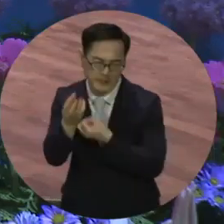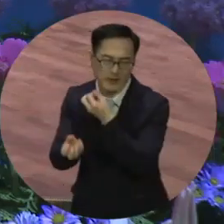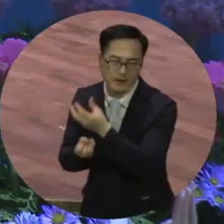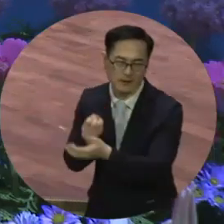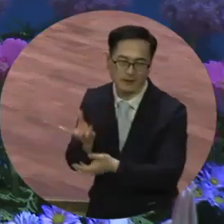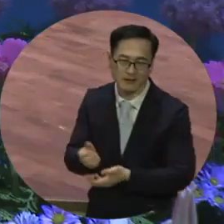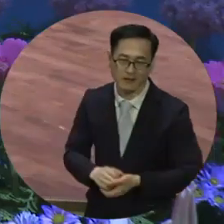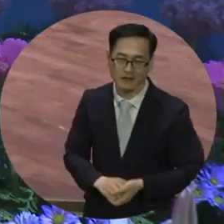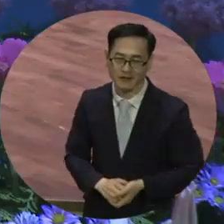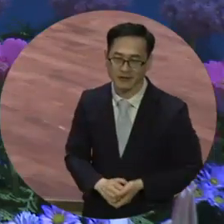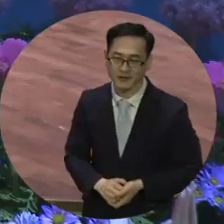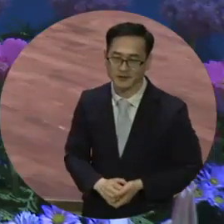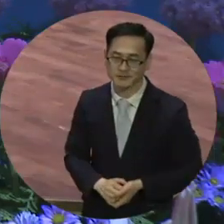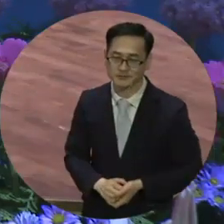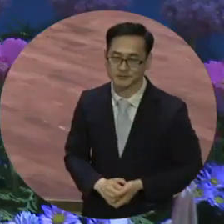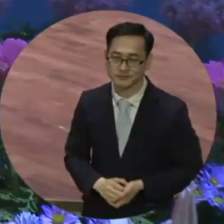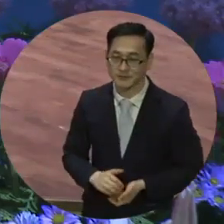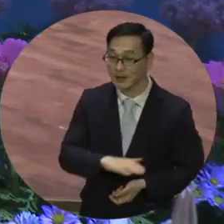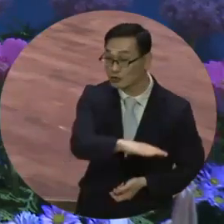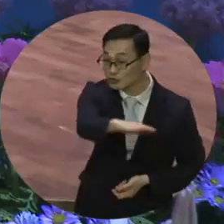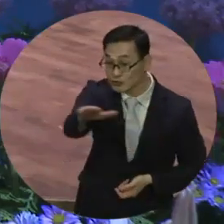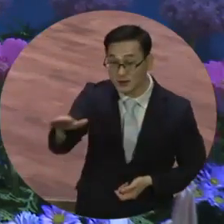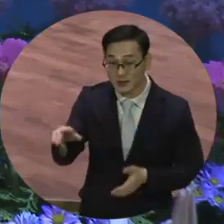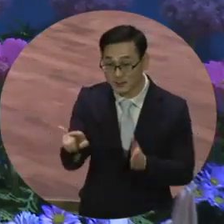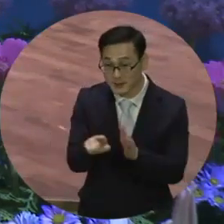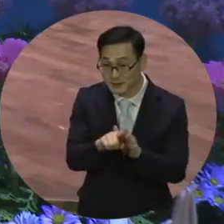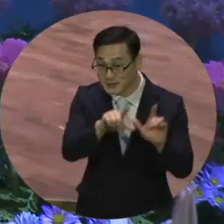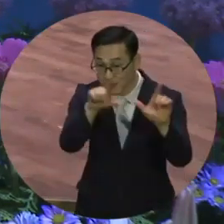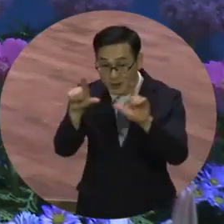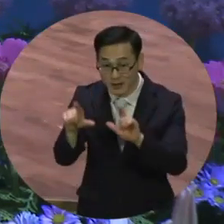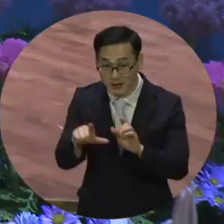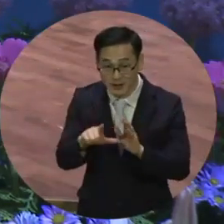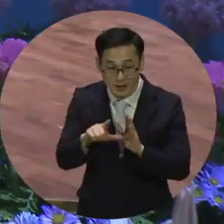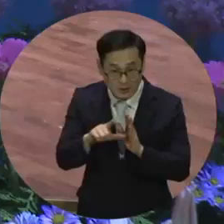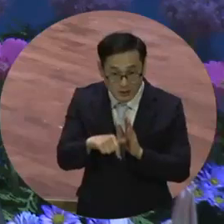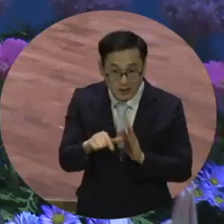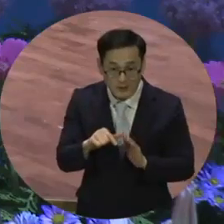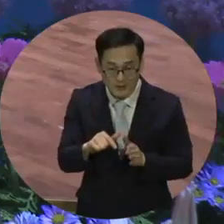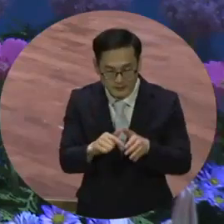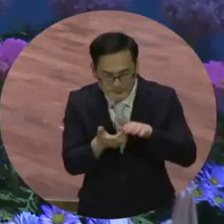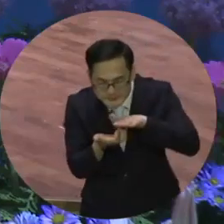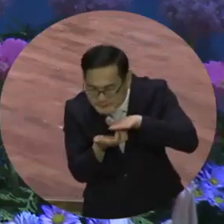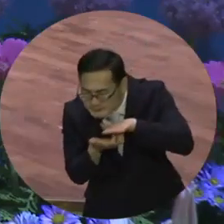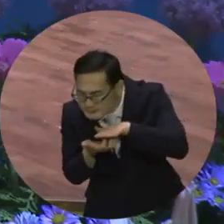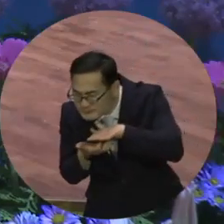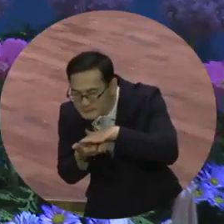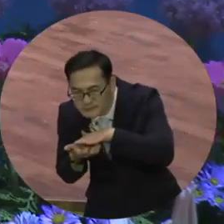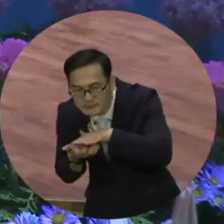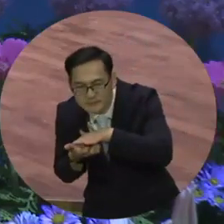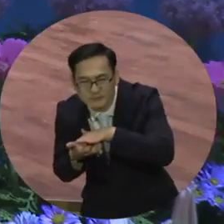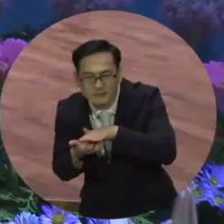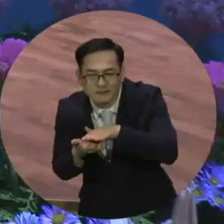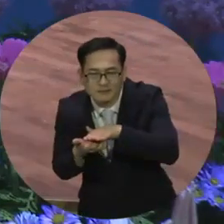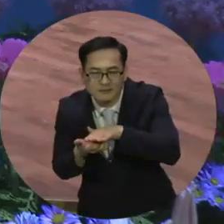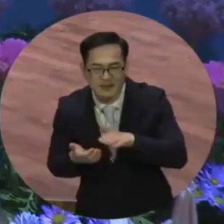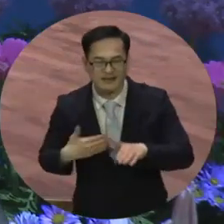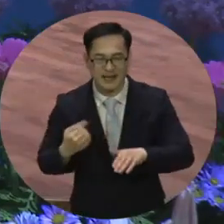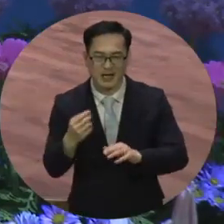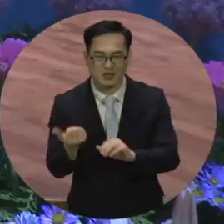사치합니다. 우리 신앙생활은요 너무 계산적이. 우리 신앙생활이란 것이 뭐 생명